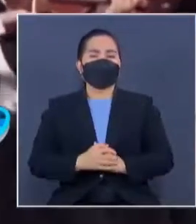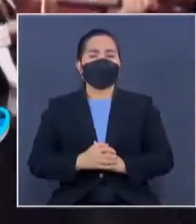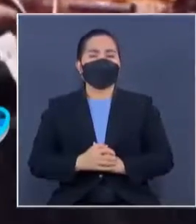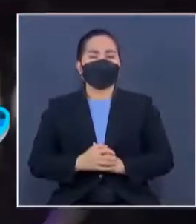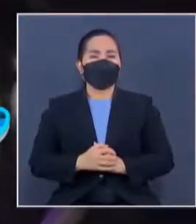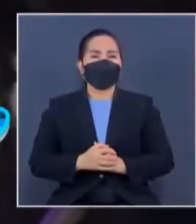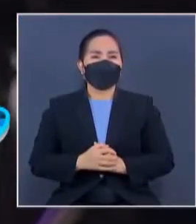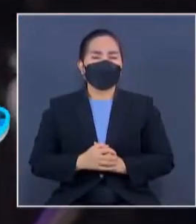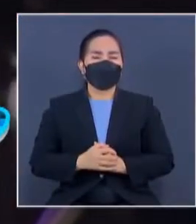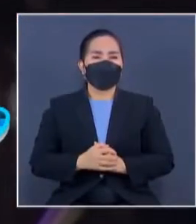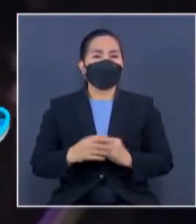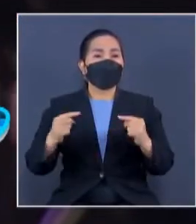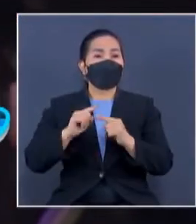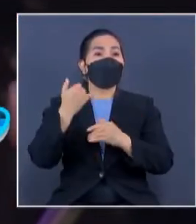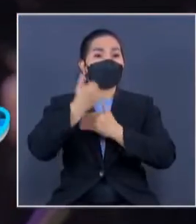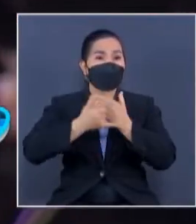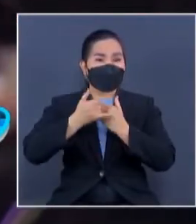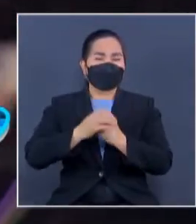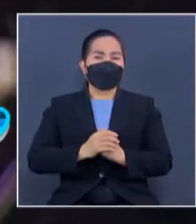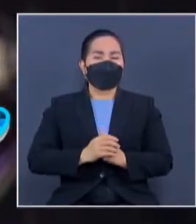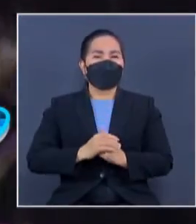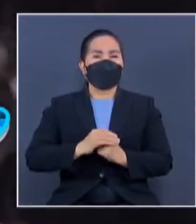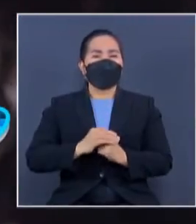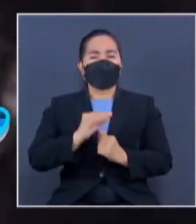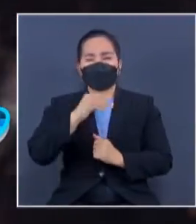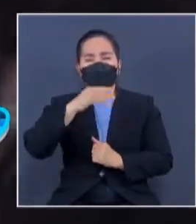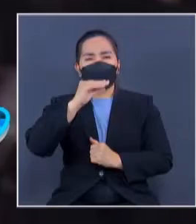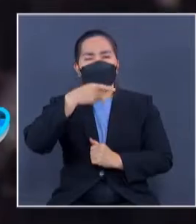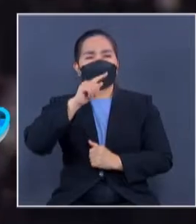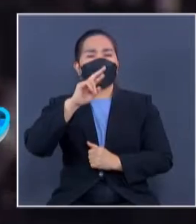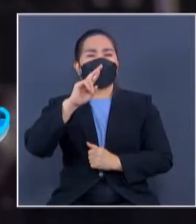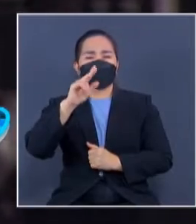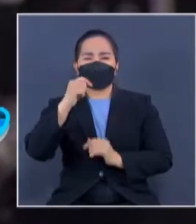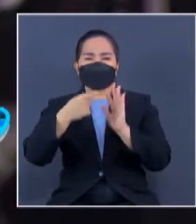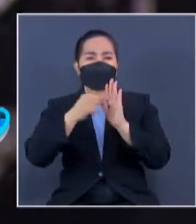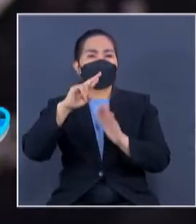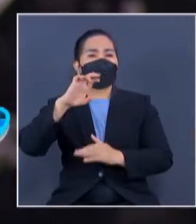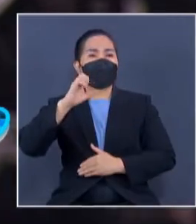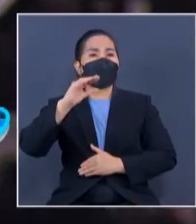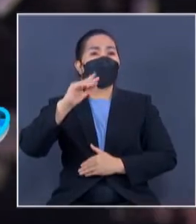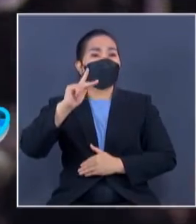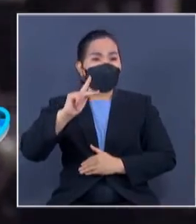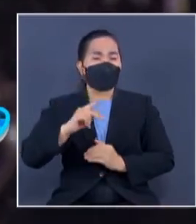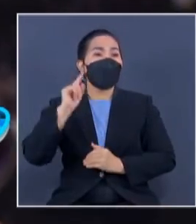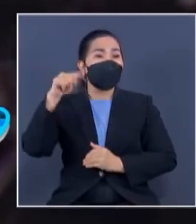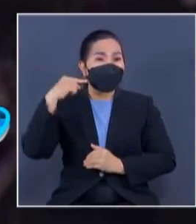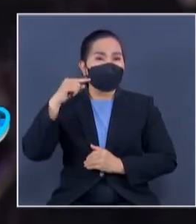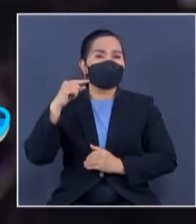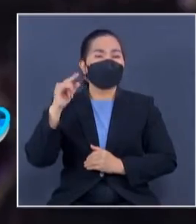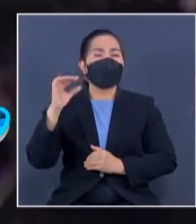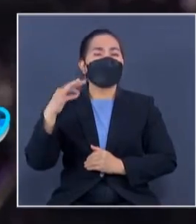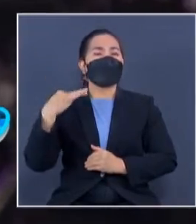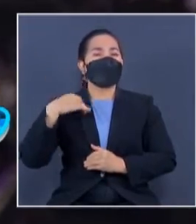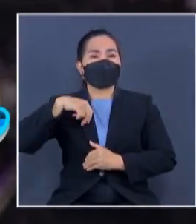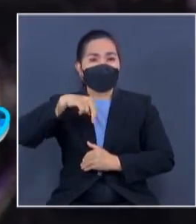ามิวสิคฮอลล์เมืองซานฮวนประเทศปูเอร์โตริโกโดยคาโรลีนาบิลัฟสกานางแบบสาวและก็ยังเป็นนักศึกษาปริญญา